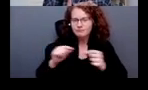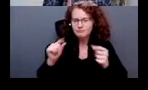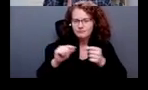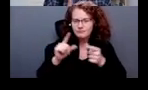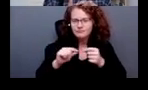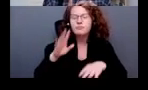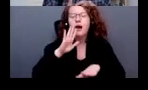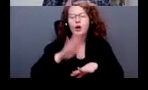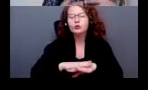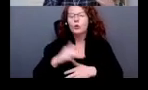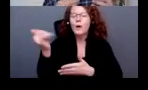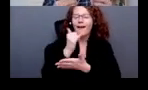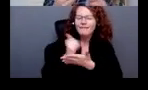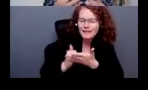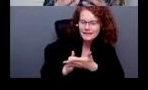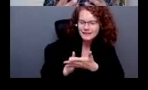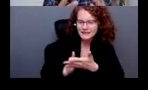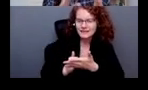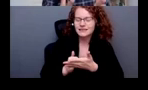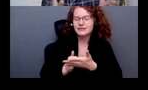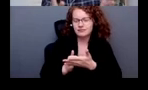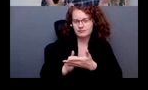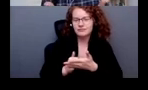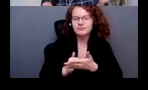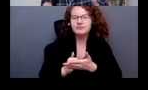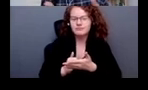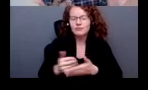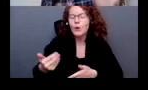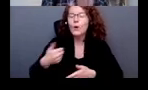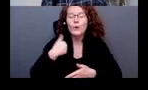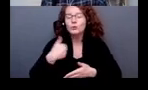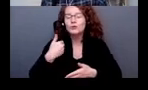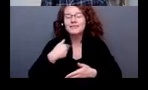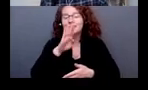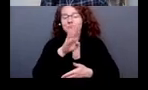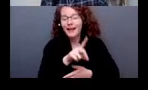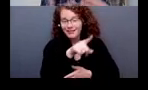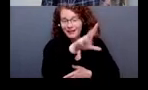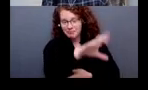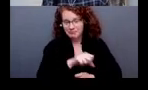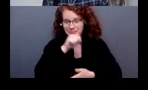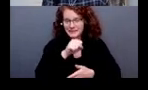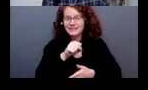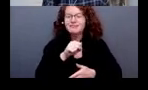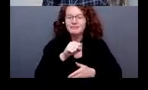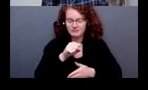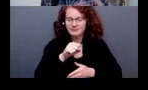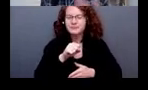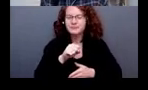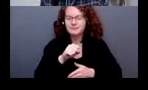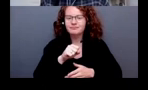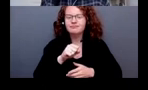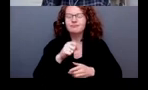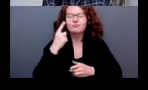l'aspect graphique. Donc, on a décidé d'utiliser ces bandes dessinées pour la publication que Nicolas va vous